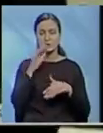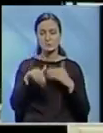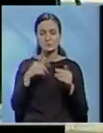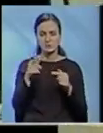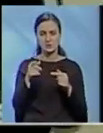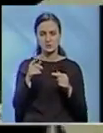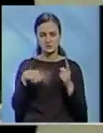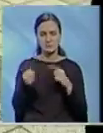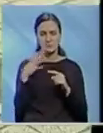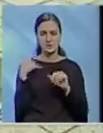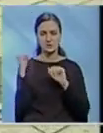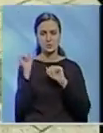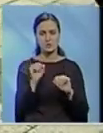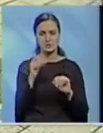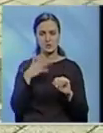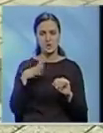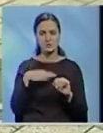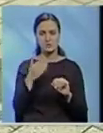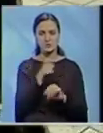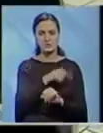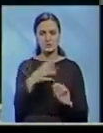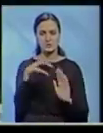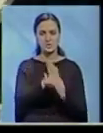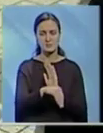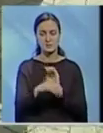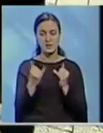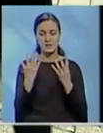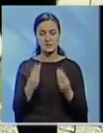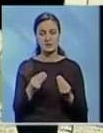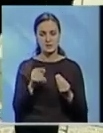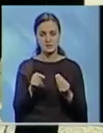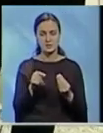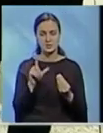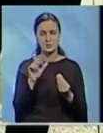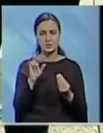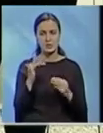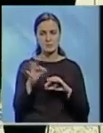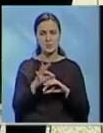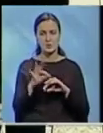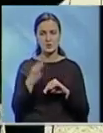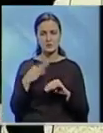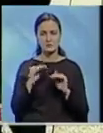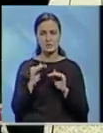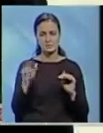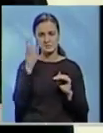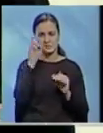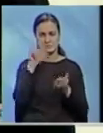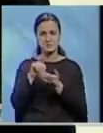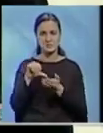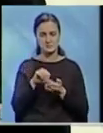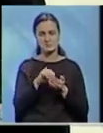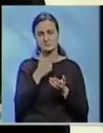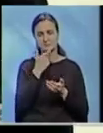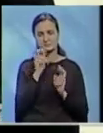ასამბლეამ ერთსულონდა დაუჭირა მხარის საქართველოს გაწევრიანებას. დღევანდელ ღონისძიებას ზურაბ ჟვანიას მეუღლედ შვილები და მთავრობის წევრები